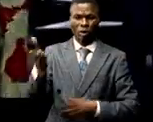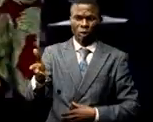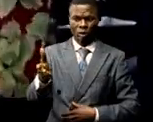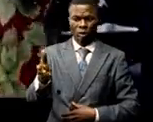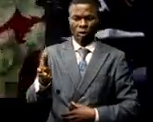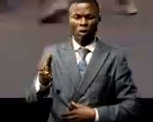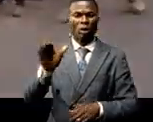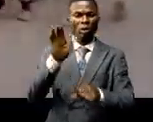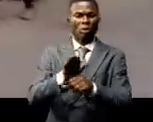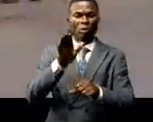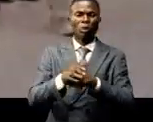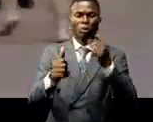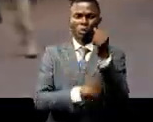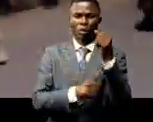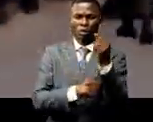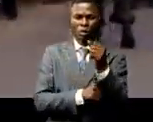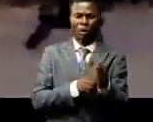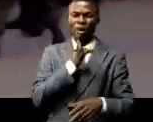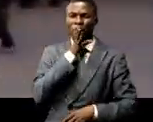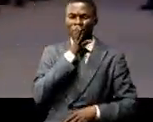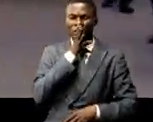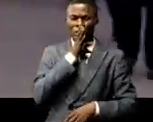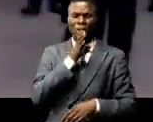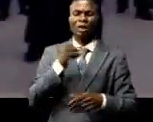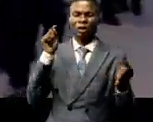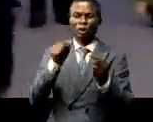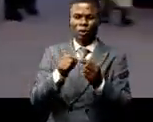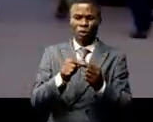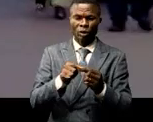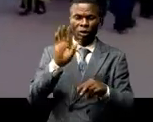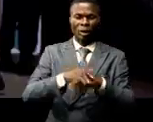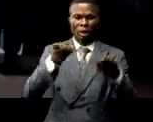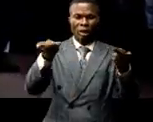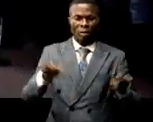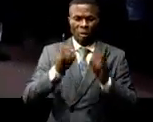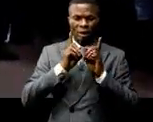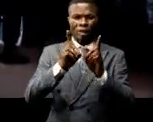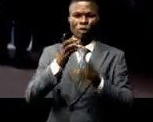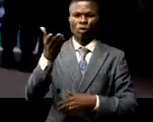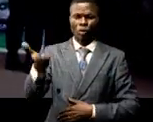forme de procession va durer plusieurs minutes jusqu'à atteindre la place Mwangeji.